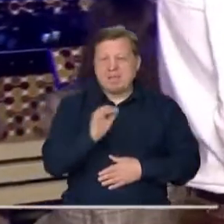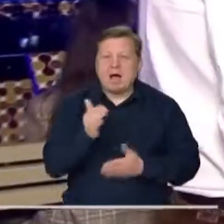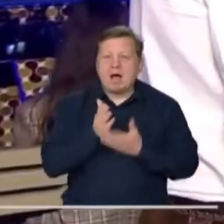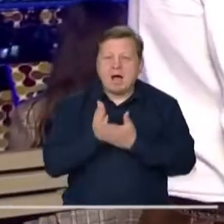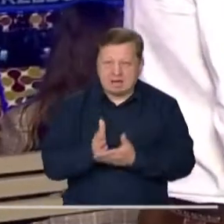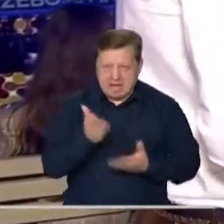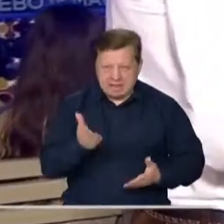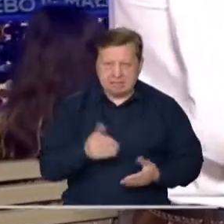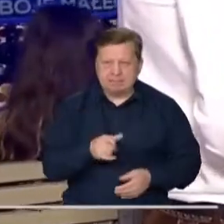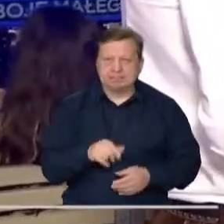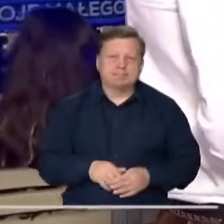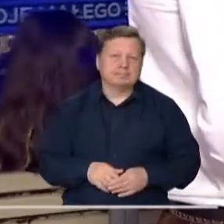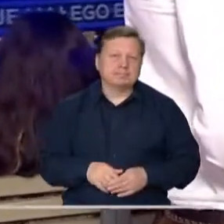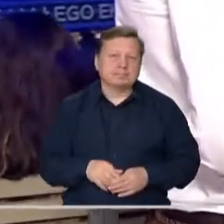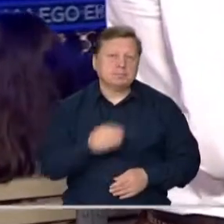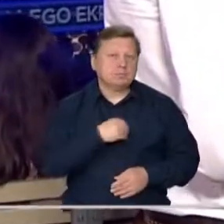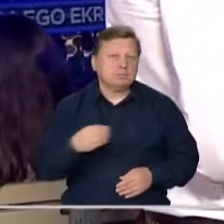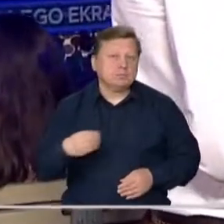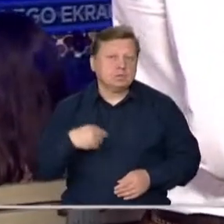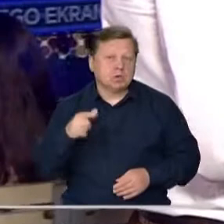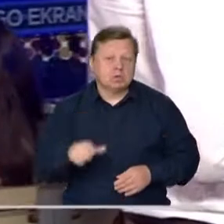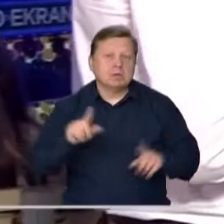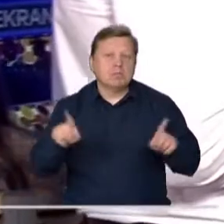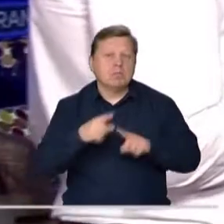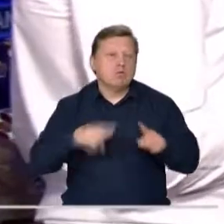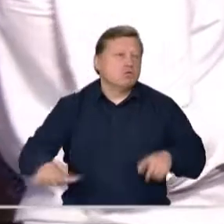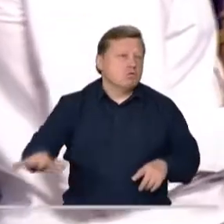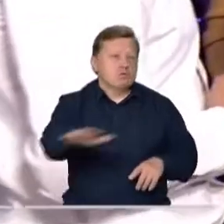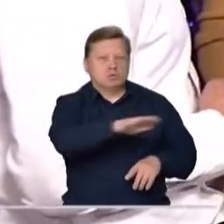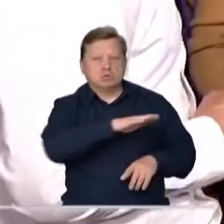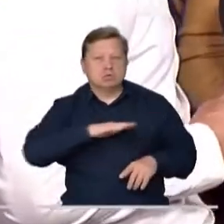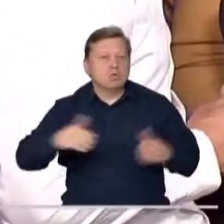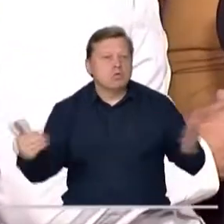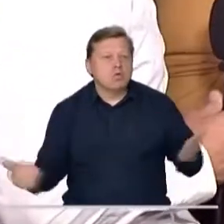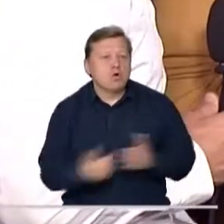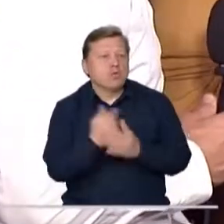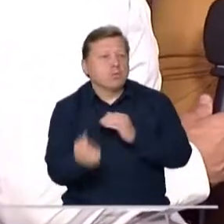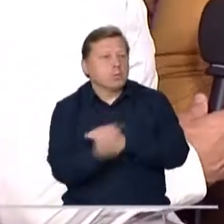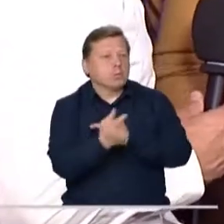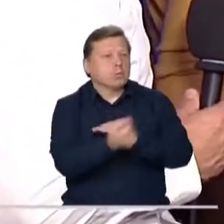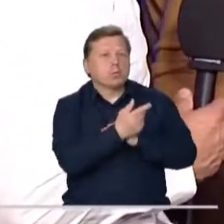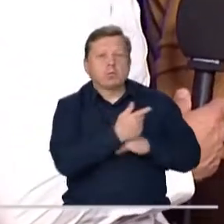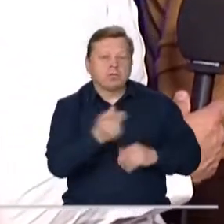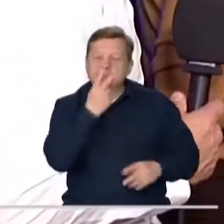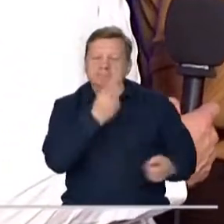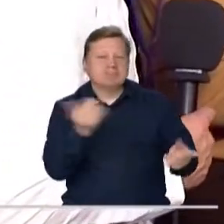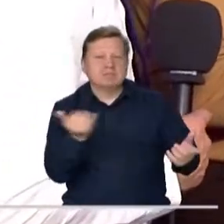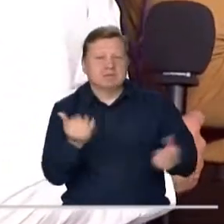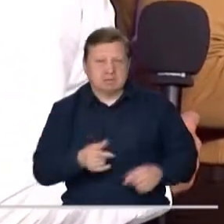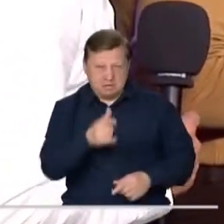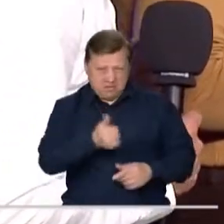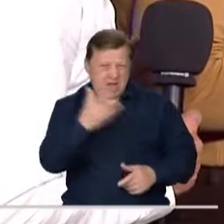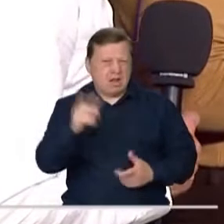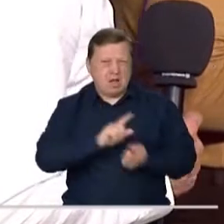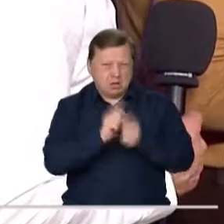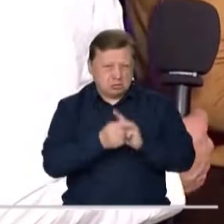o to, jak widzicie polski rynek muzyczny wśród tych raczkujących, wśród tych młodych talentów. Na pewno wiele osób spotkaliście już